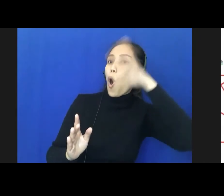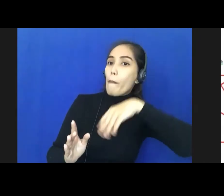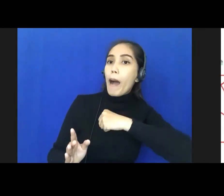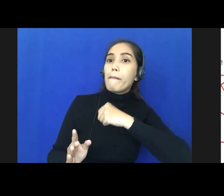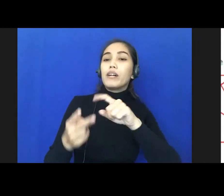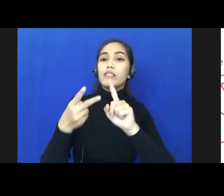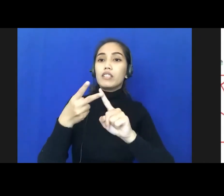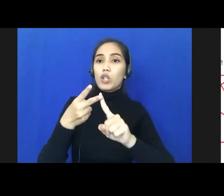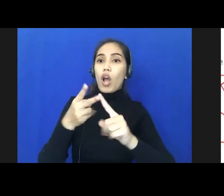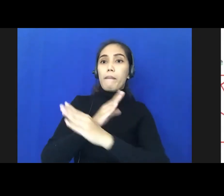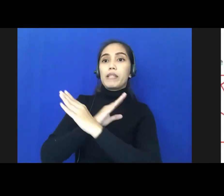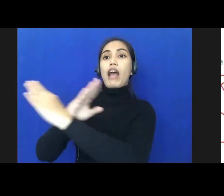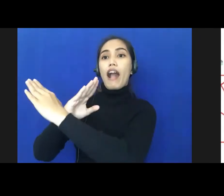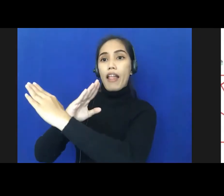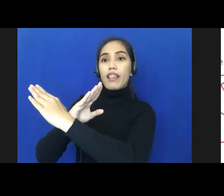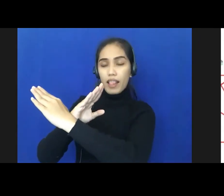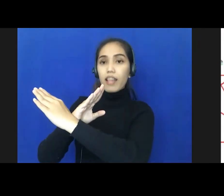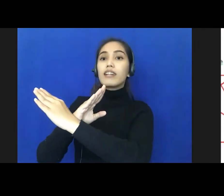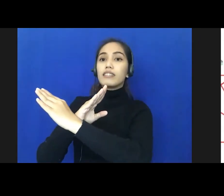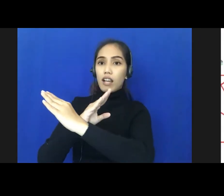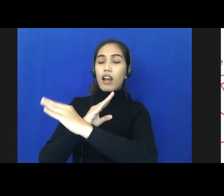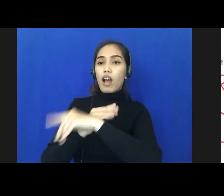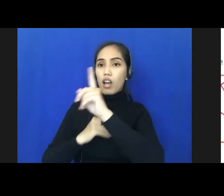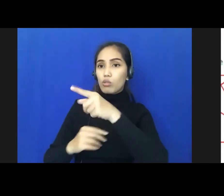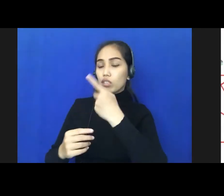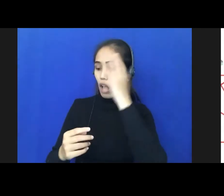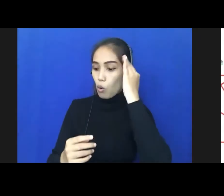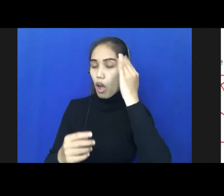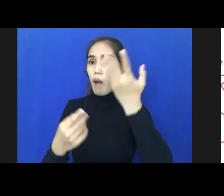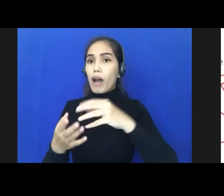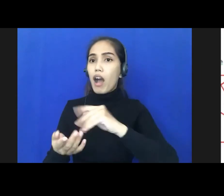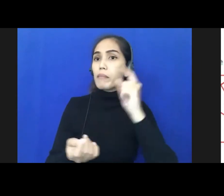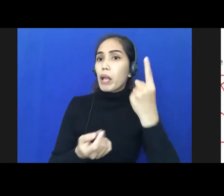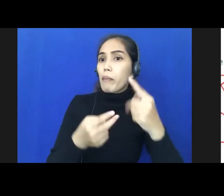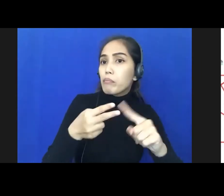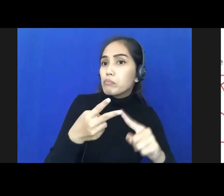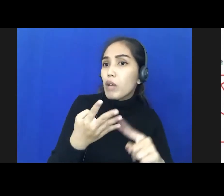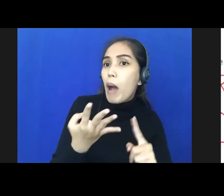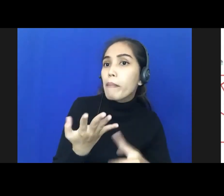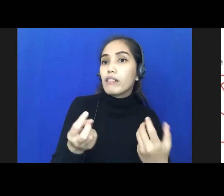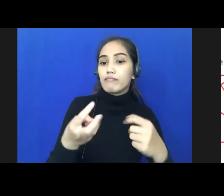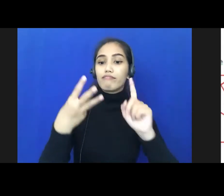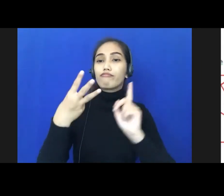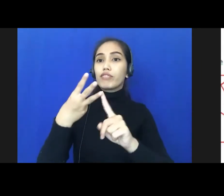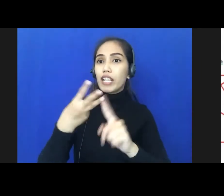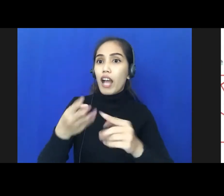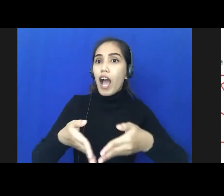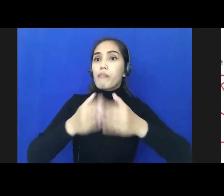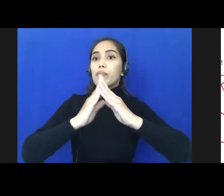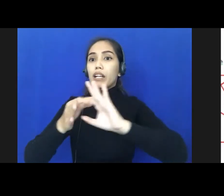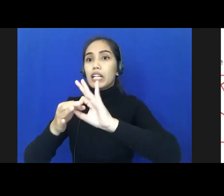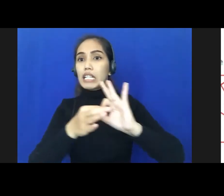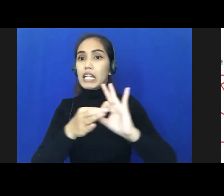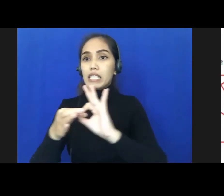pencegahan dengan merujuk pada kerangka kerja penanganan pneumonia. Ketiga, membangun kerjasama dengan pemangku